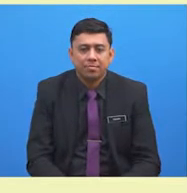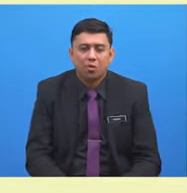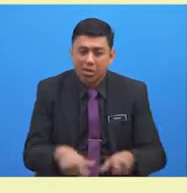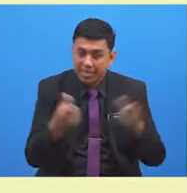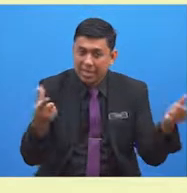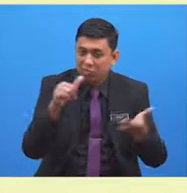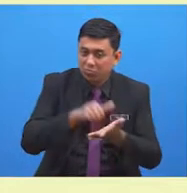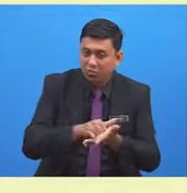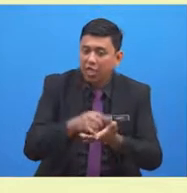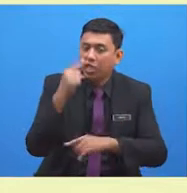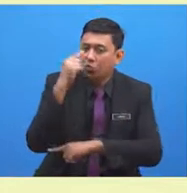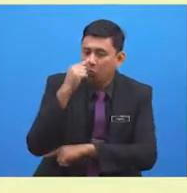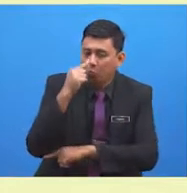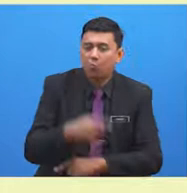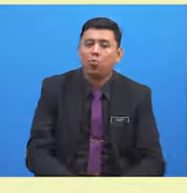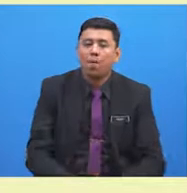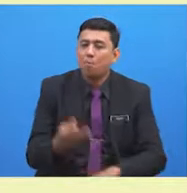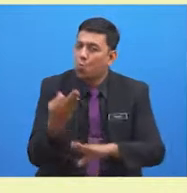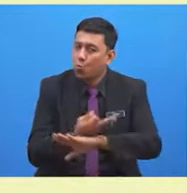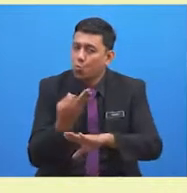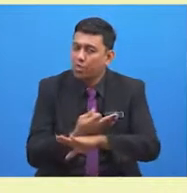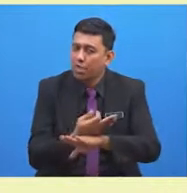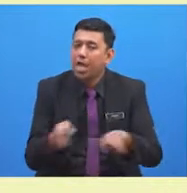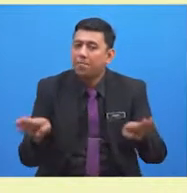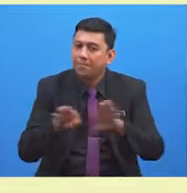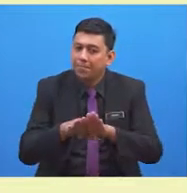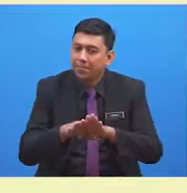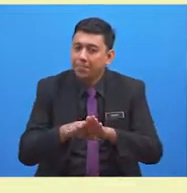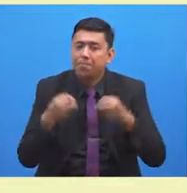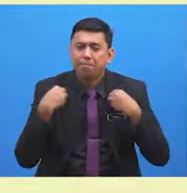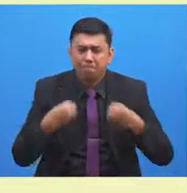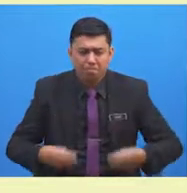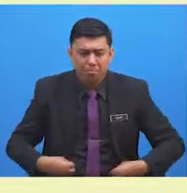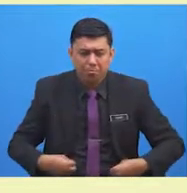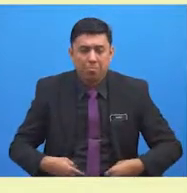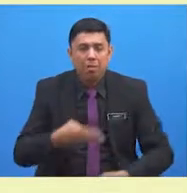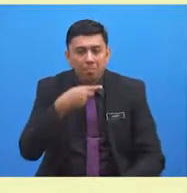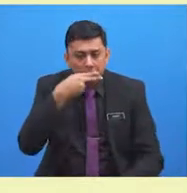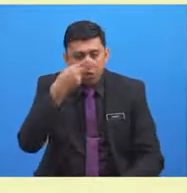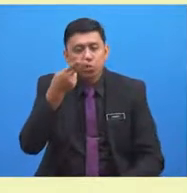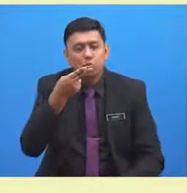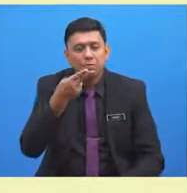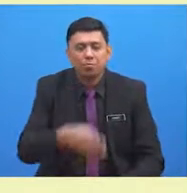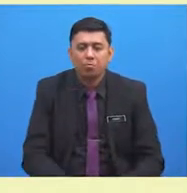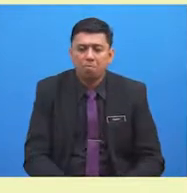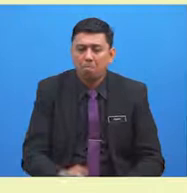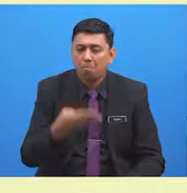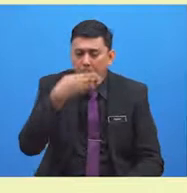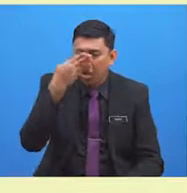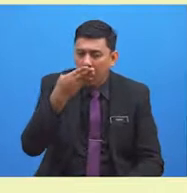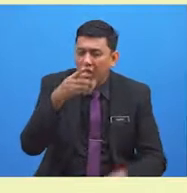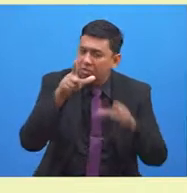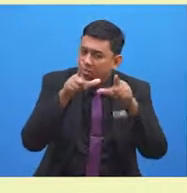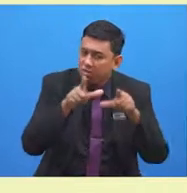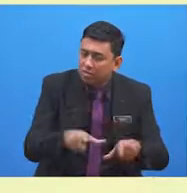Selain itu, hidung juga berfungsi sebagai organ untuk menghidu kerana reseptor bau terletak